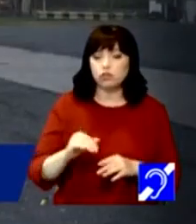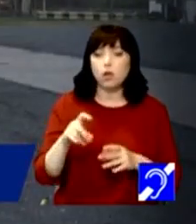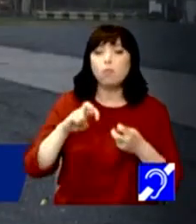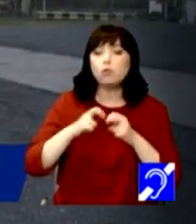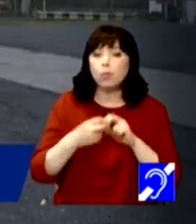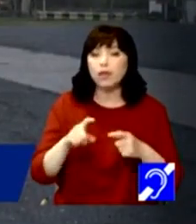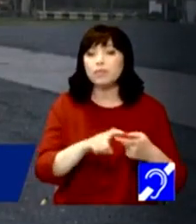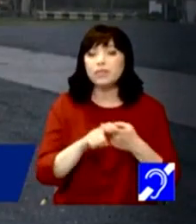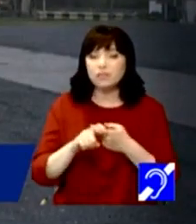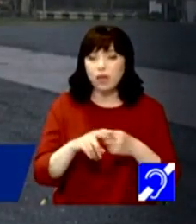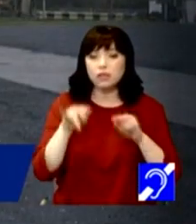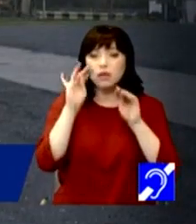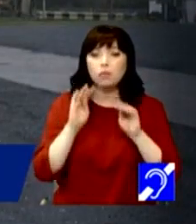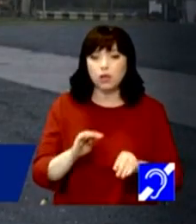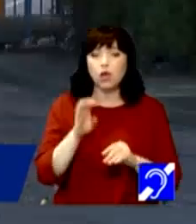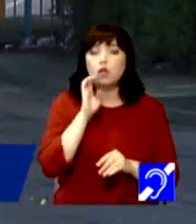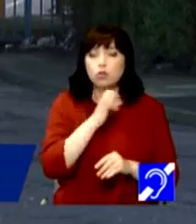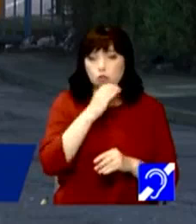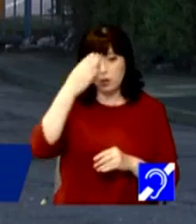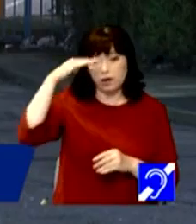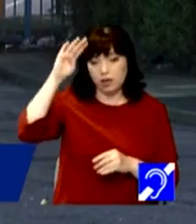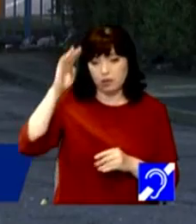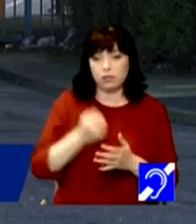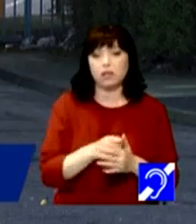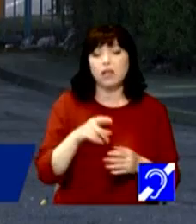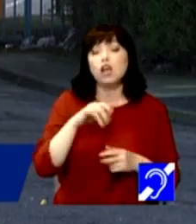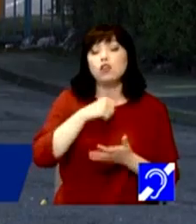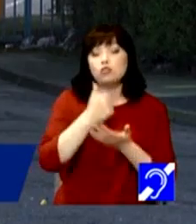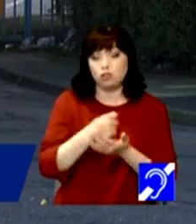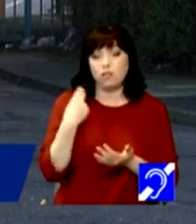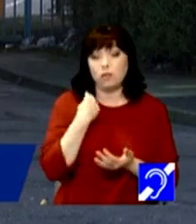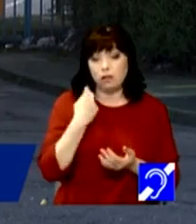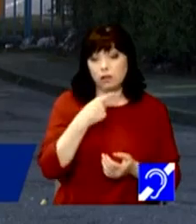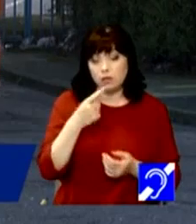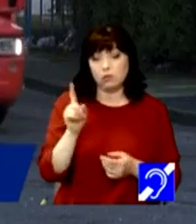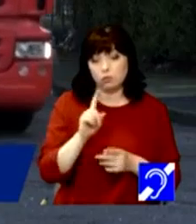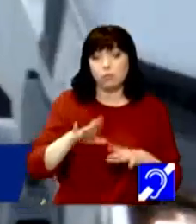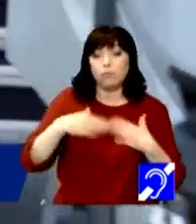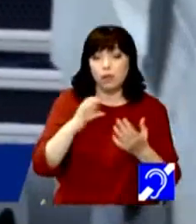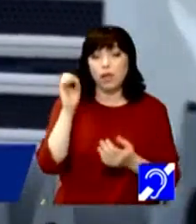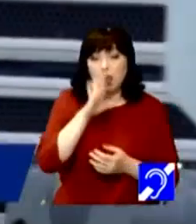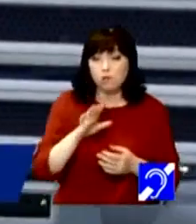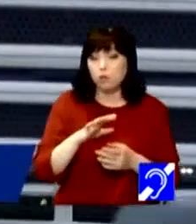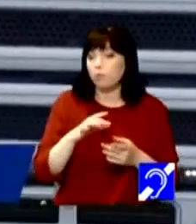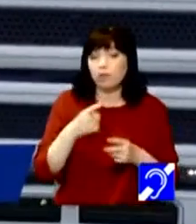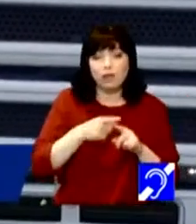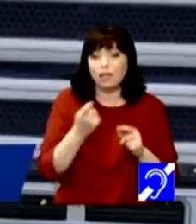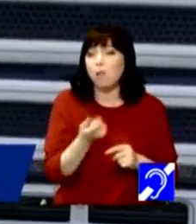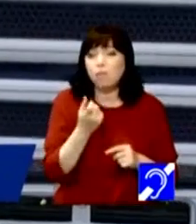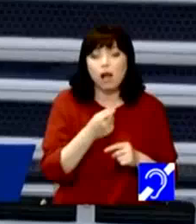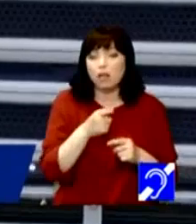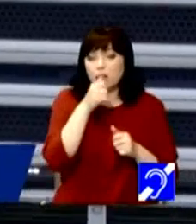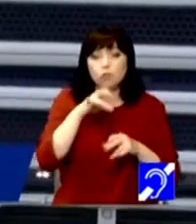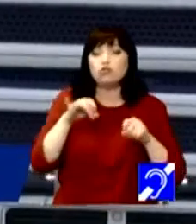problemelor referitoare la protocolul nord-irlandez. Șeful diplomației britanice a afirmat că aplicarea propunerilor UE nu va rezolva problema